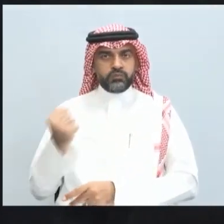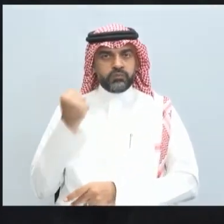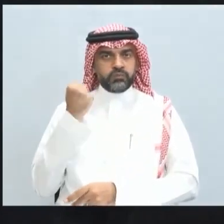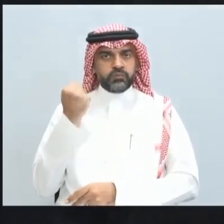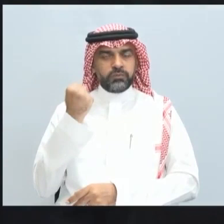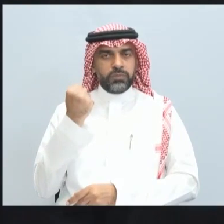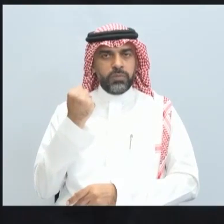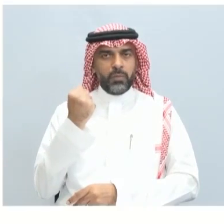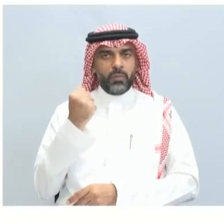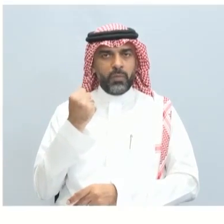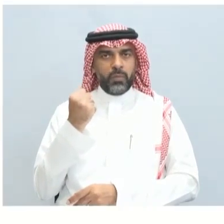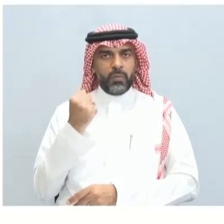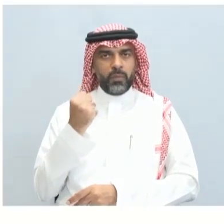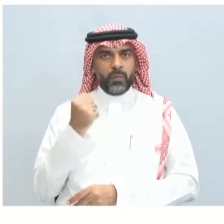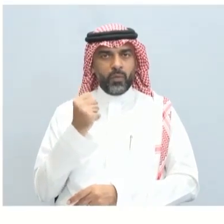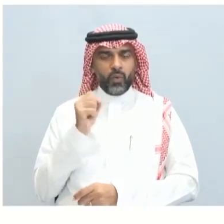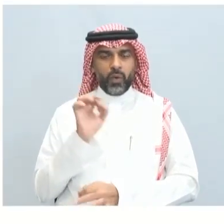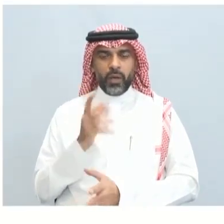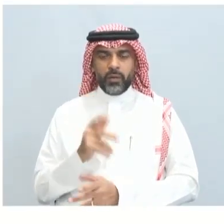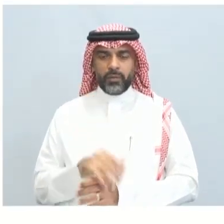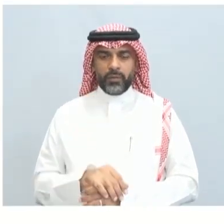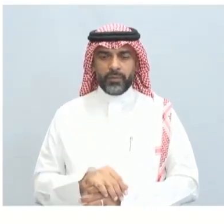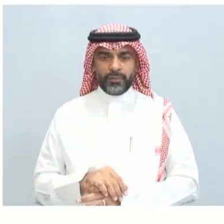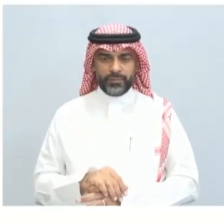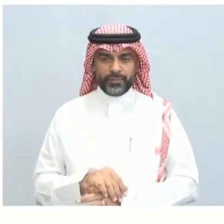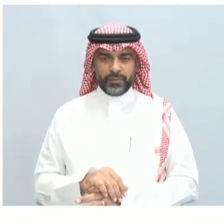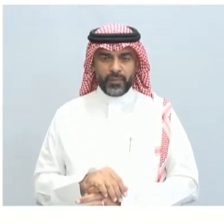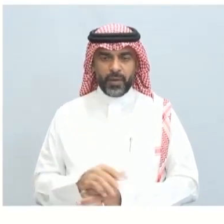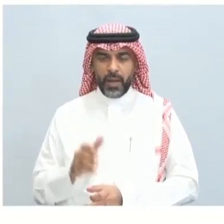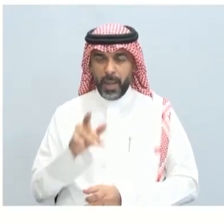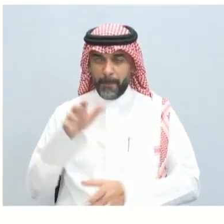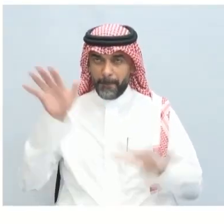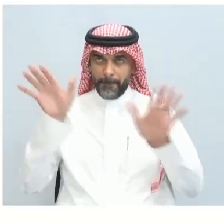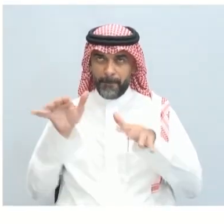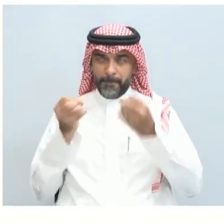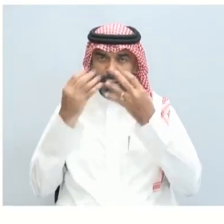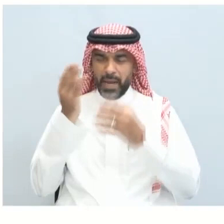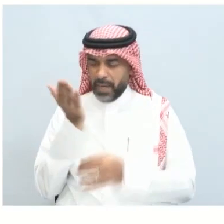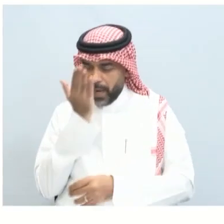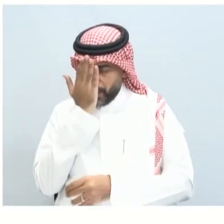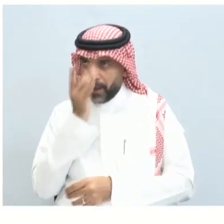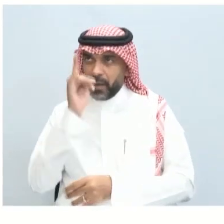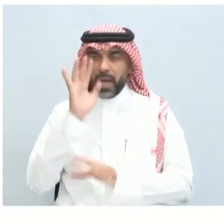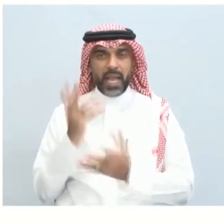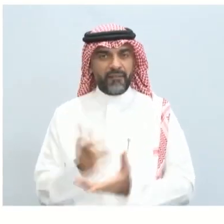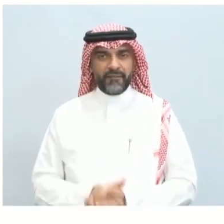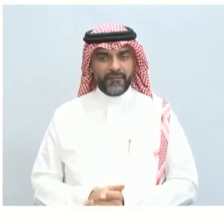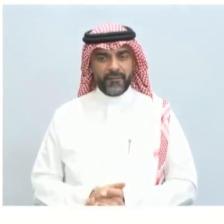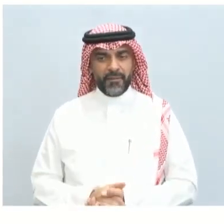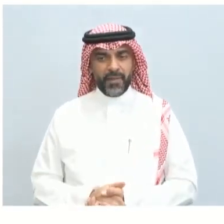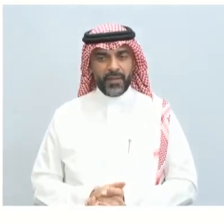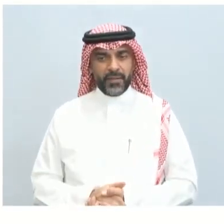عنها البشر اهم عبادات الملائكه عليهم السلام ذكرناها قبل